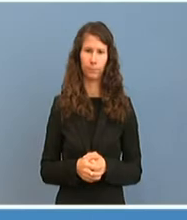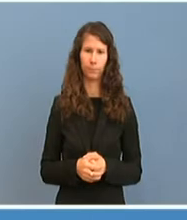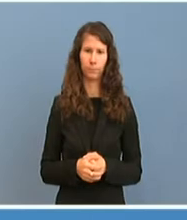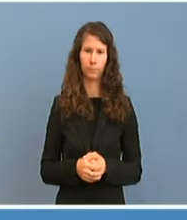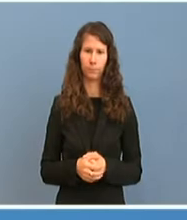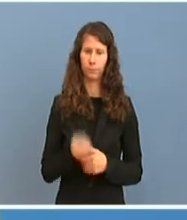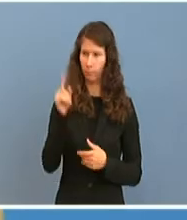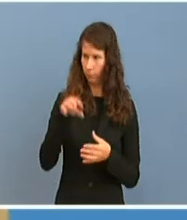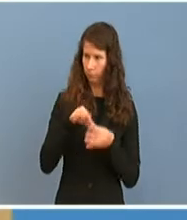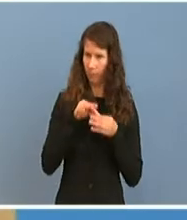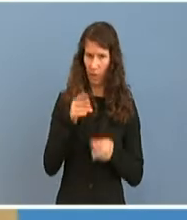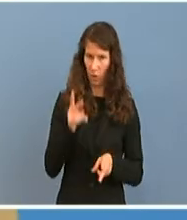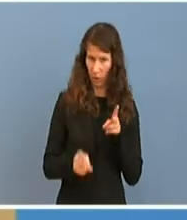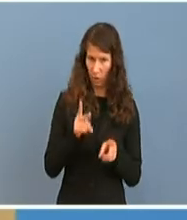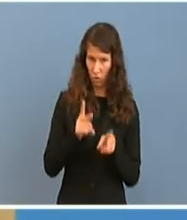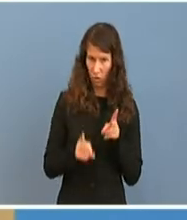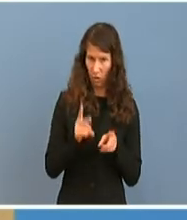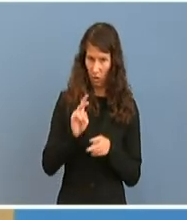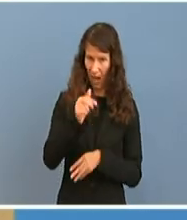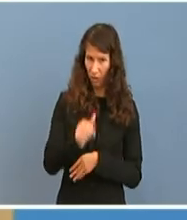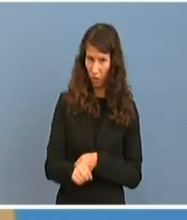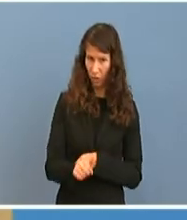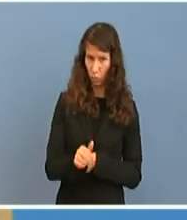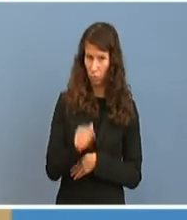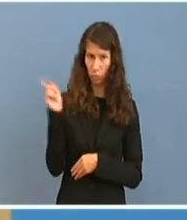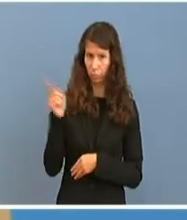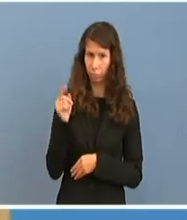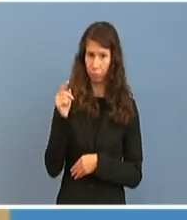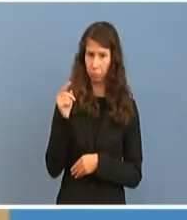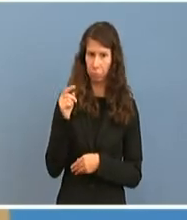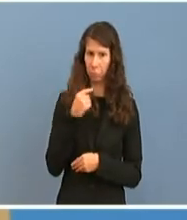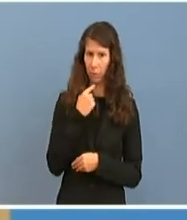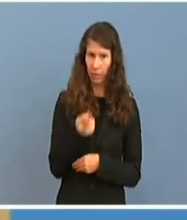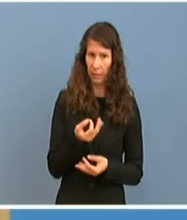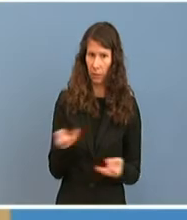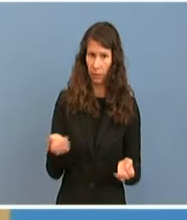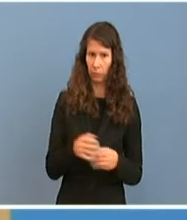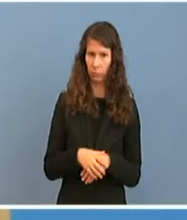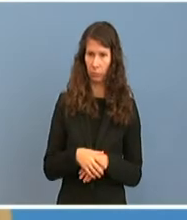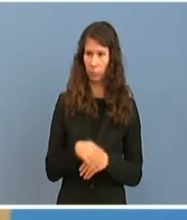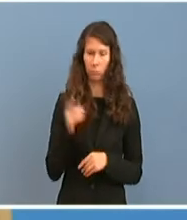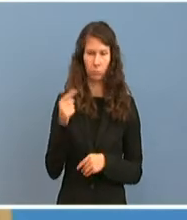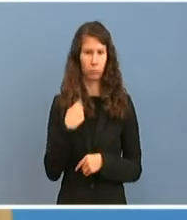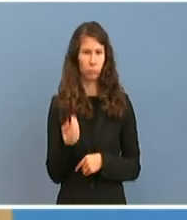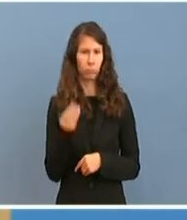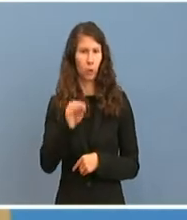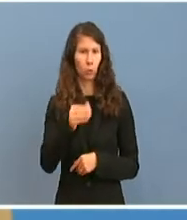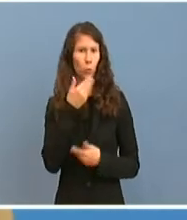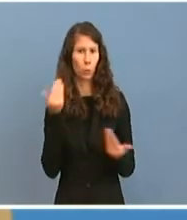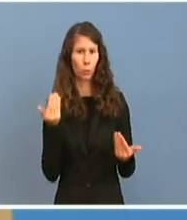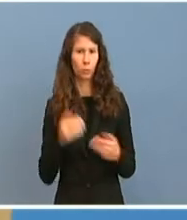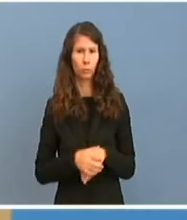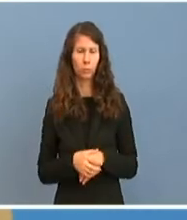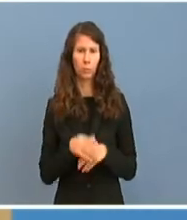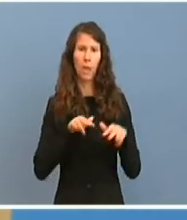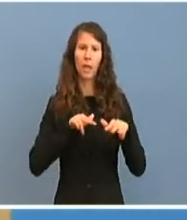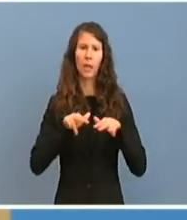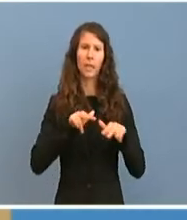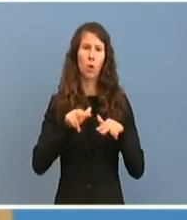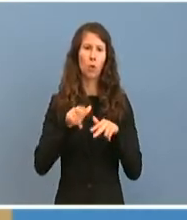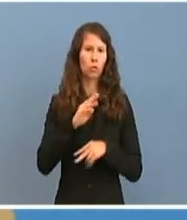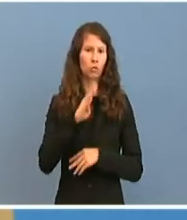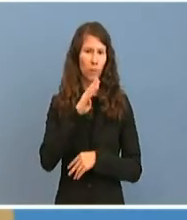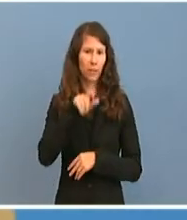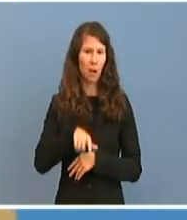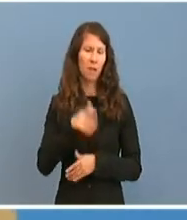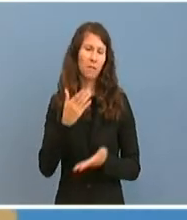Zwischenfrage, also zur juristischen Einschätzung hat er nicht Stellung genommen. Ich habe das gegen das Verfassungsprinzip verstößt. Was der Regierungssprecher und gegebenenfalls